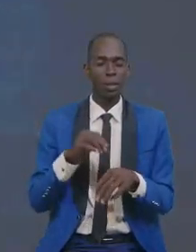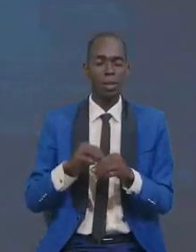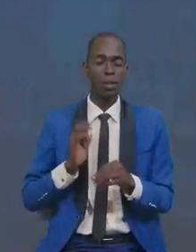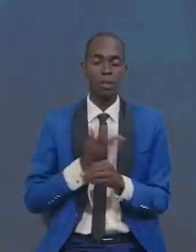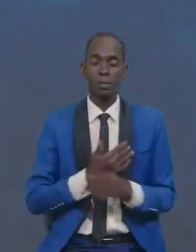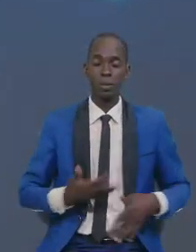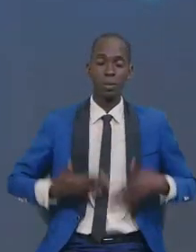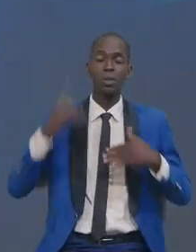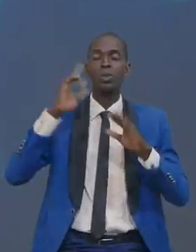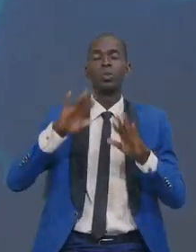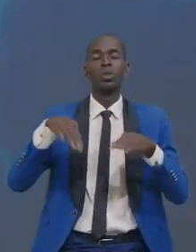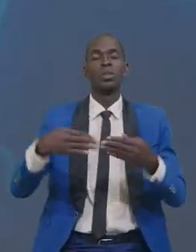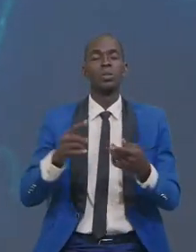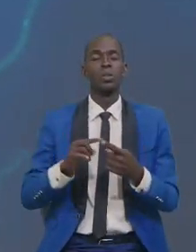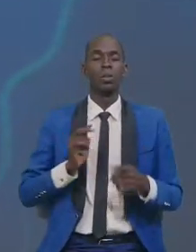nos vies,